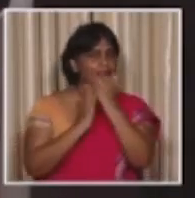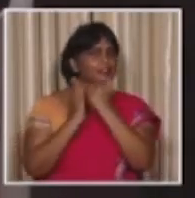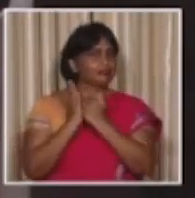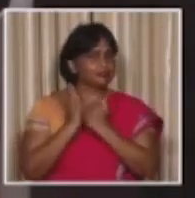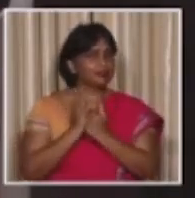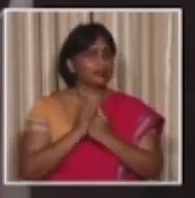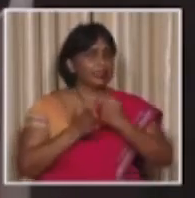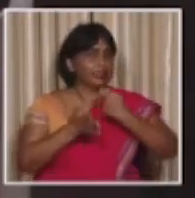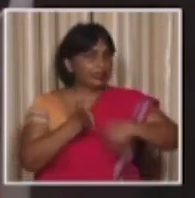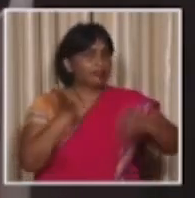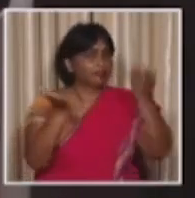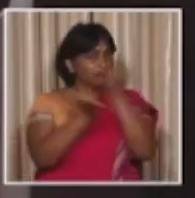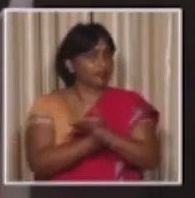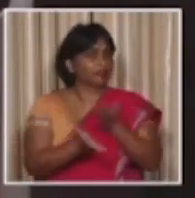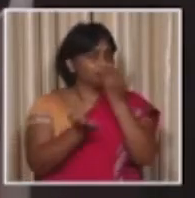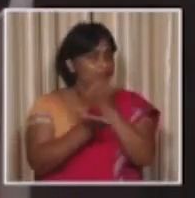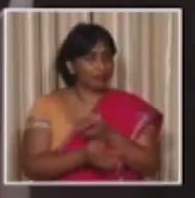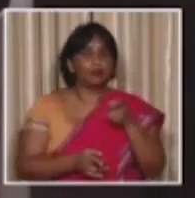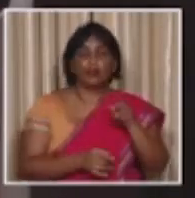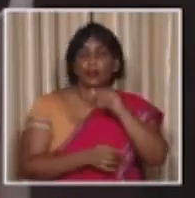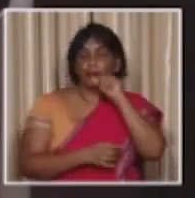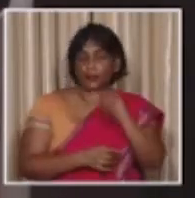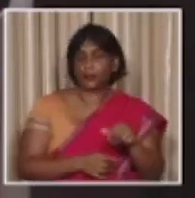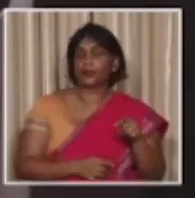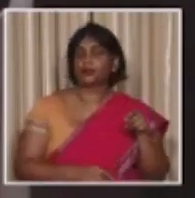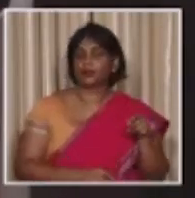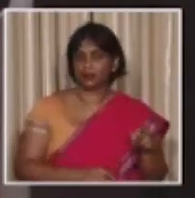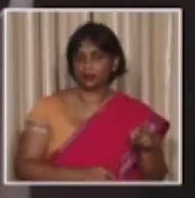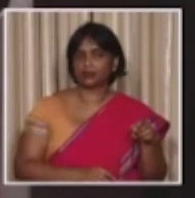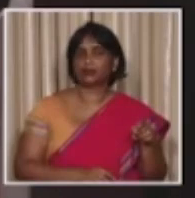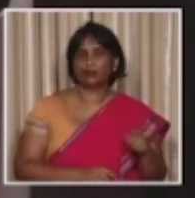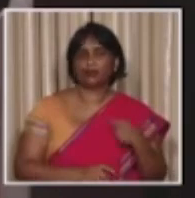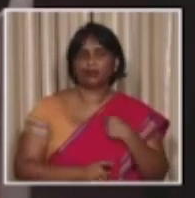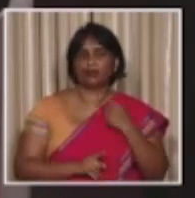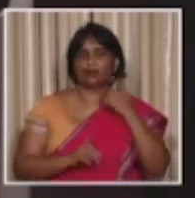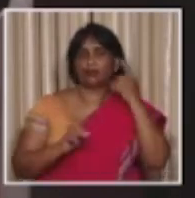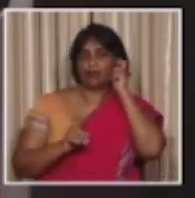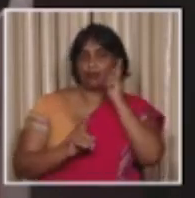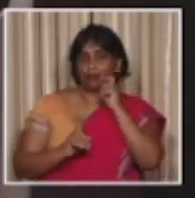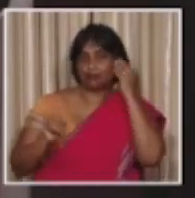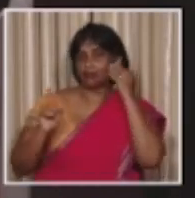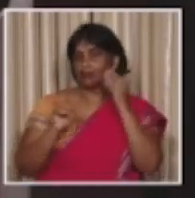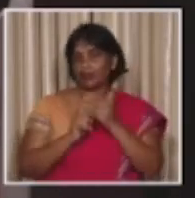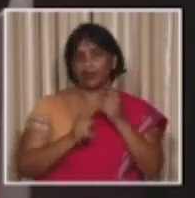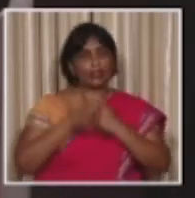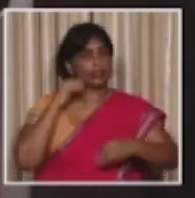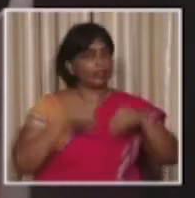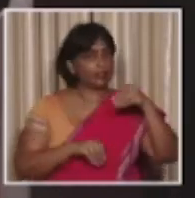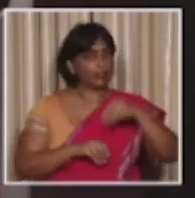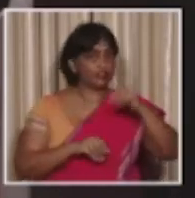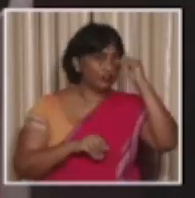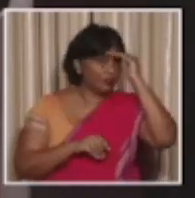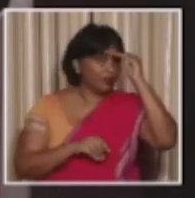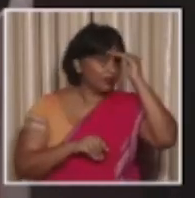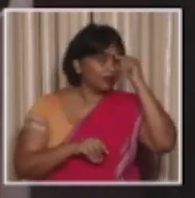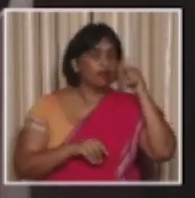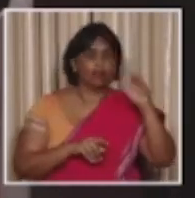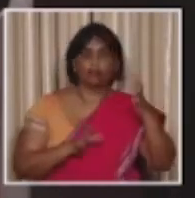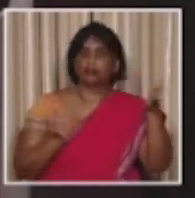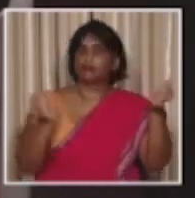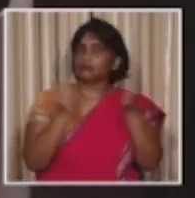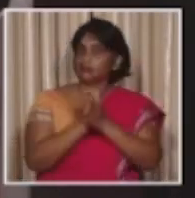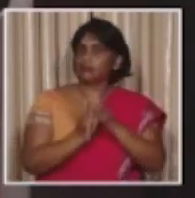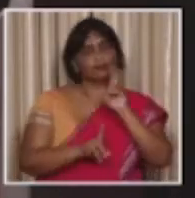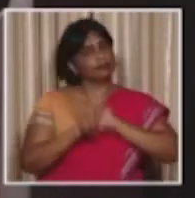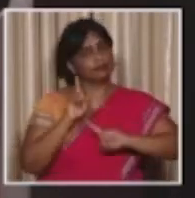මේ සම්මුතීන් තුළ ඇත්ත වශයෙන්ම විවිධ අන්තවාදී මතවල හිටපු දේශපාලන නායකයෝ සාකච්ඡා